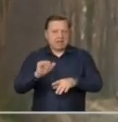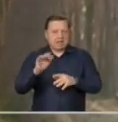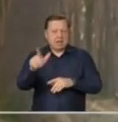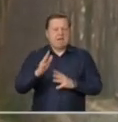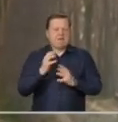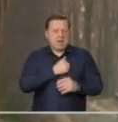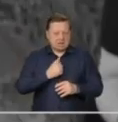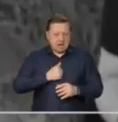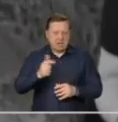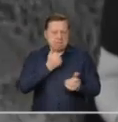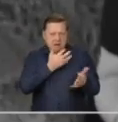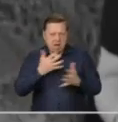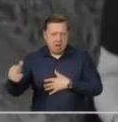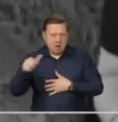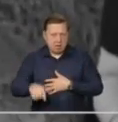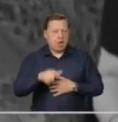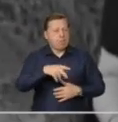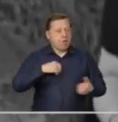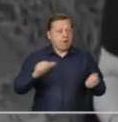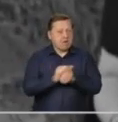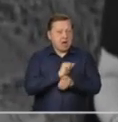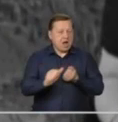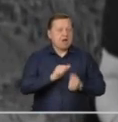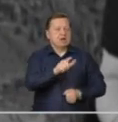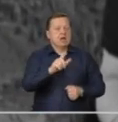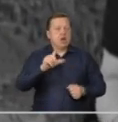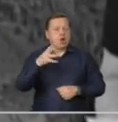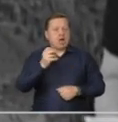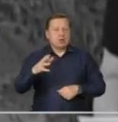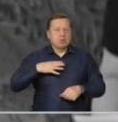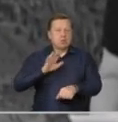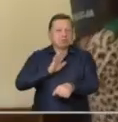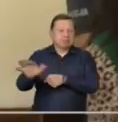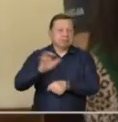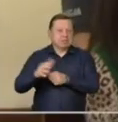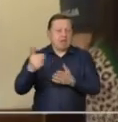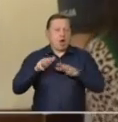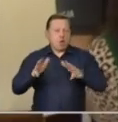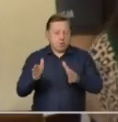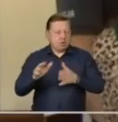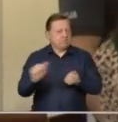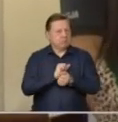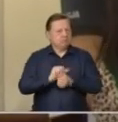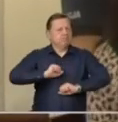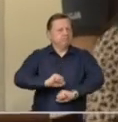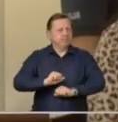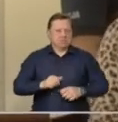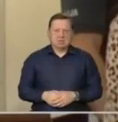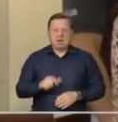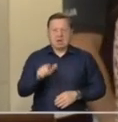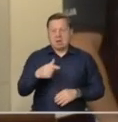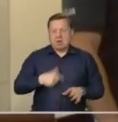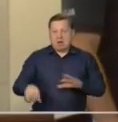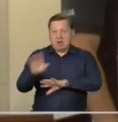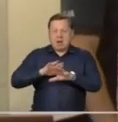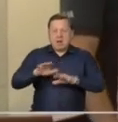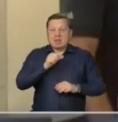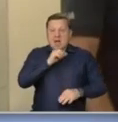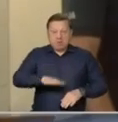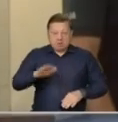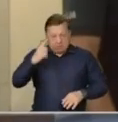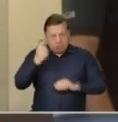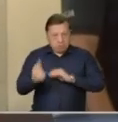Brzeska przez wiele lat walczyła o prawa lokatorów eksmitowanych ze swoich mieszkań w stolicy. Wymyślił metodę oszustw na wnuczka, dziś